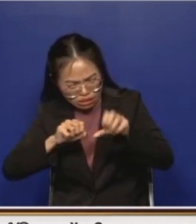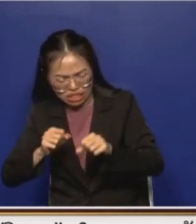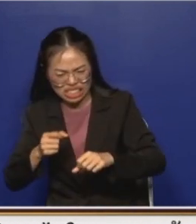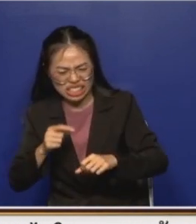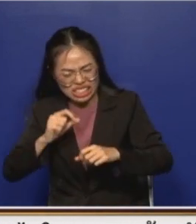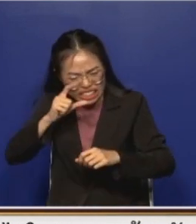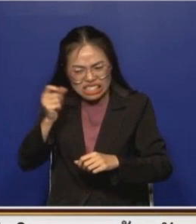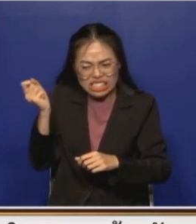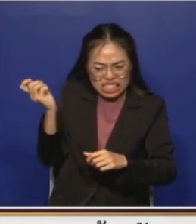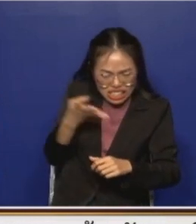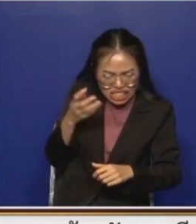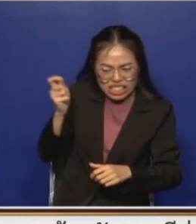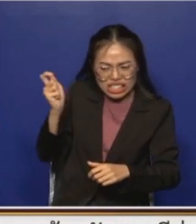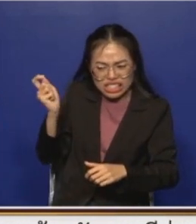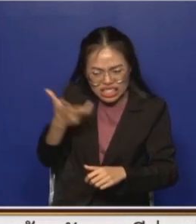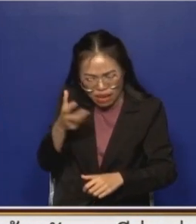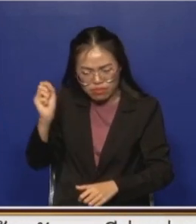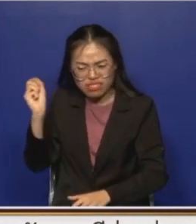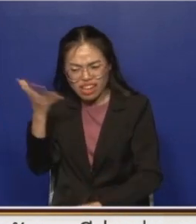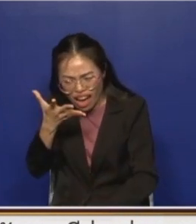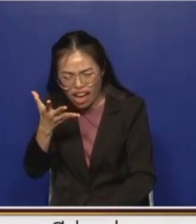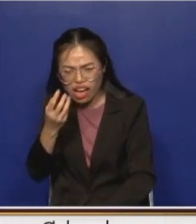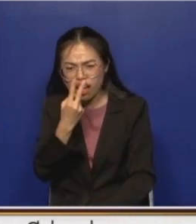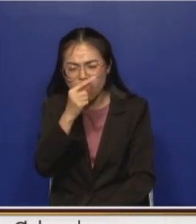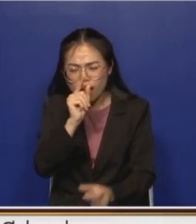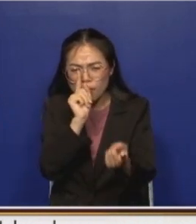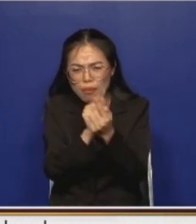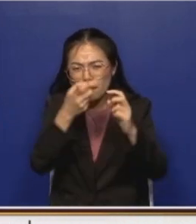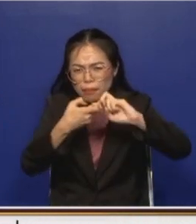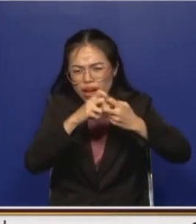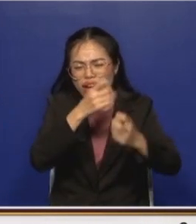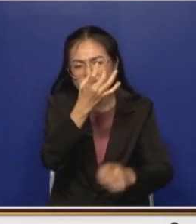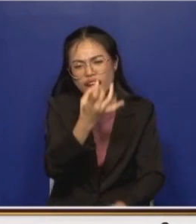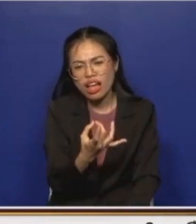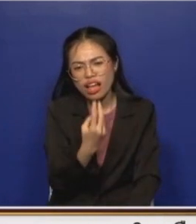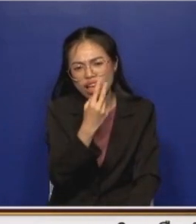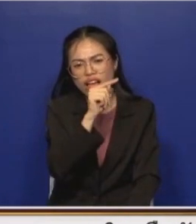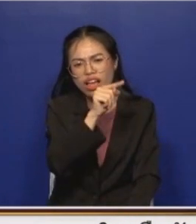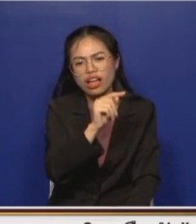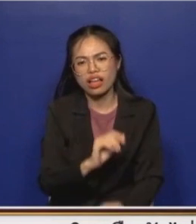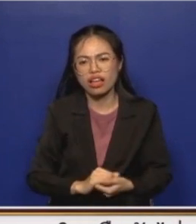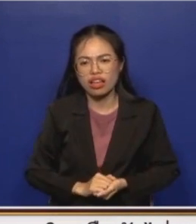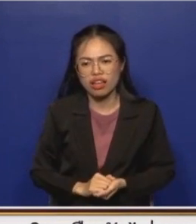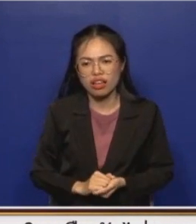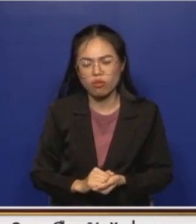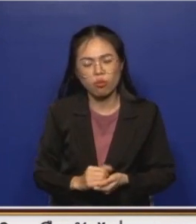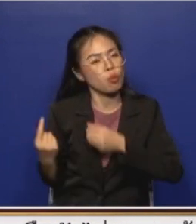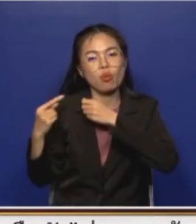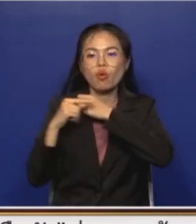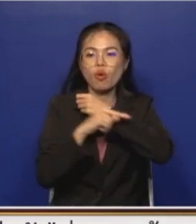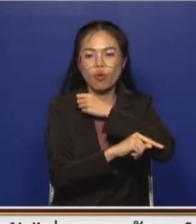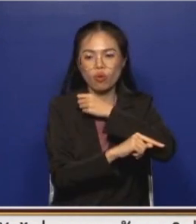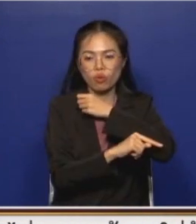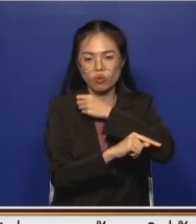ครั้งแรกในประวัติศาสตร์ของประเทศไทยฮะโดยรัฐบาลนี้ฮะท่านไปดูว่าการโกงออนไลน์มันเกิด